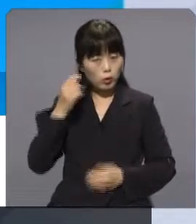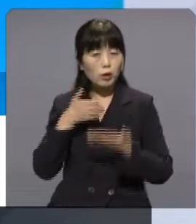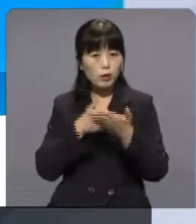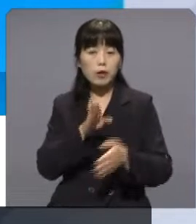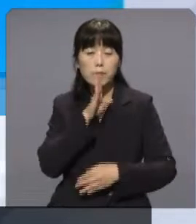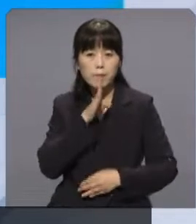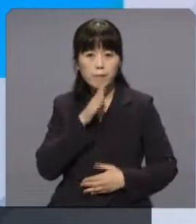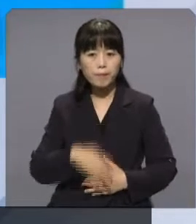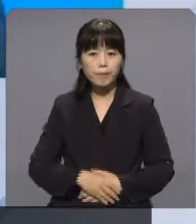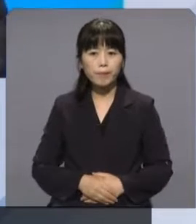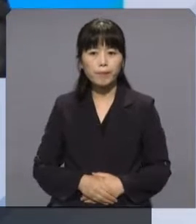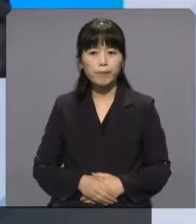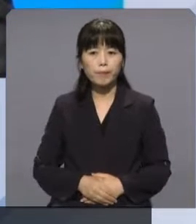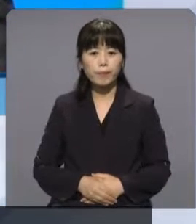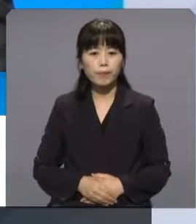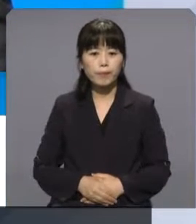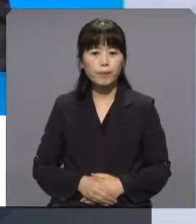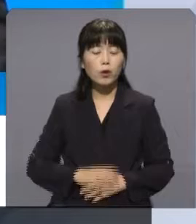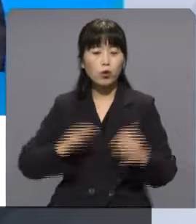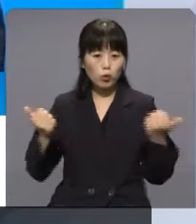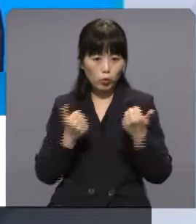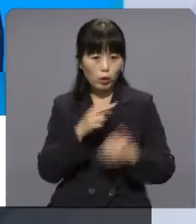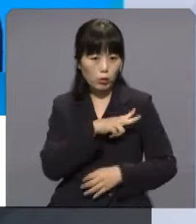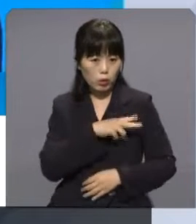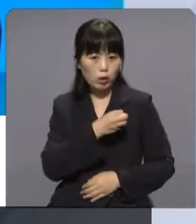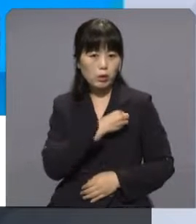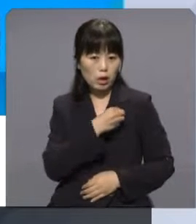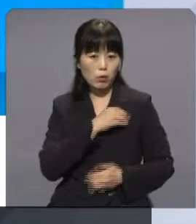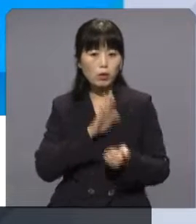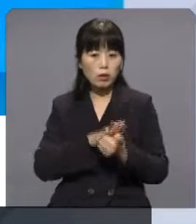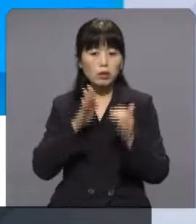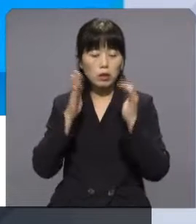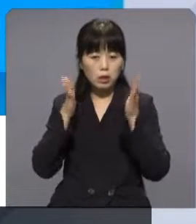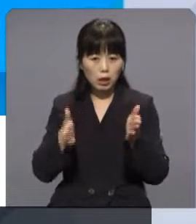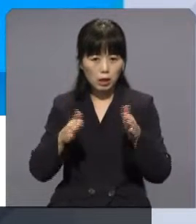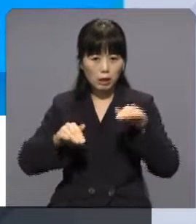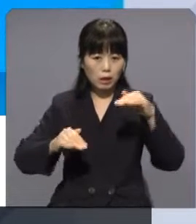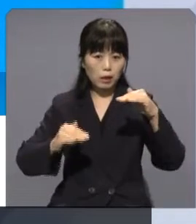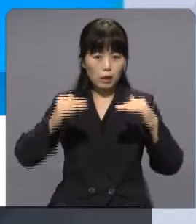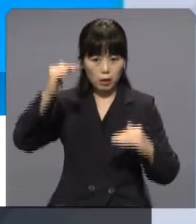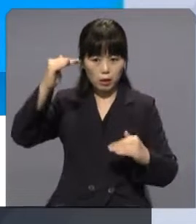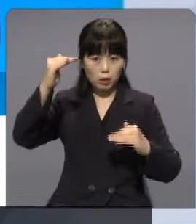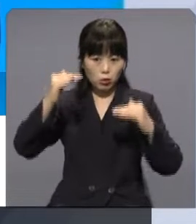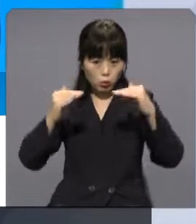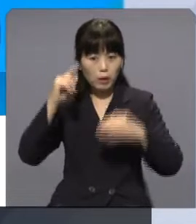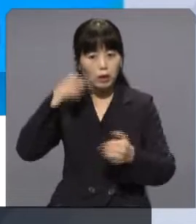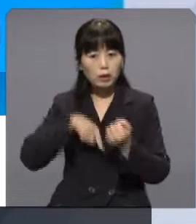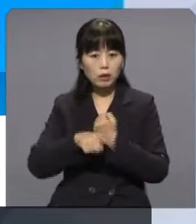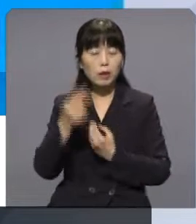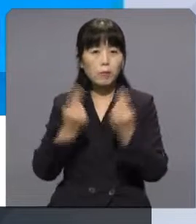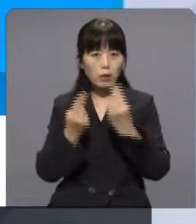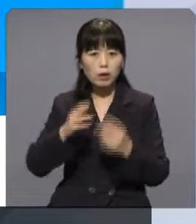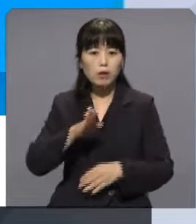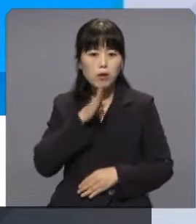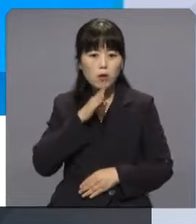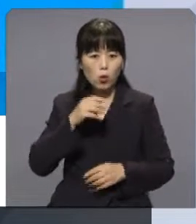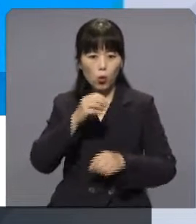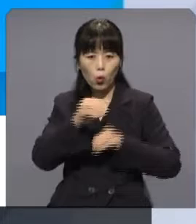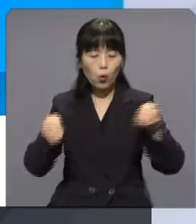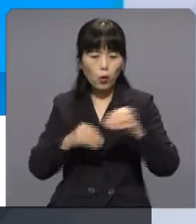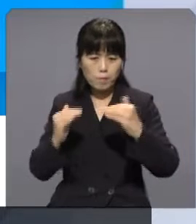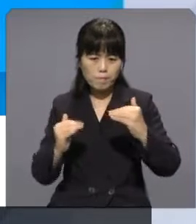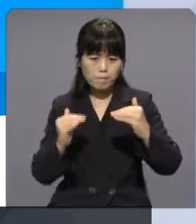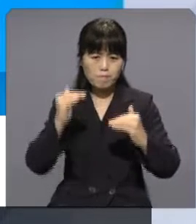건 맞습니다. 국회의원과 당원 지지자 간의 간극을 좁히자는 취지에 비해서 사실은 오히려 더